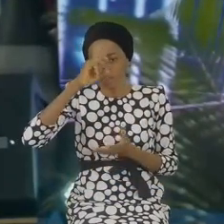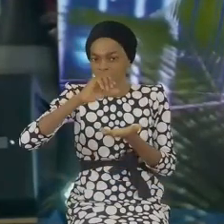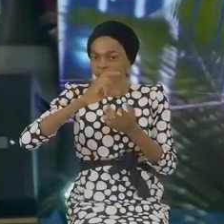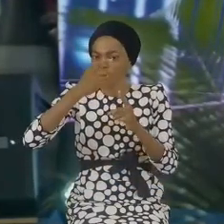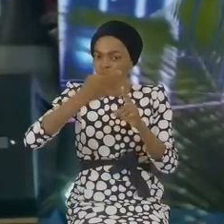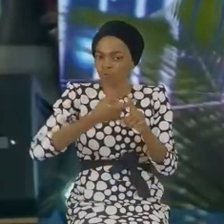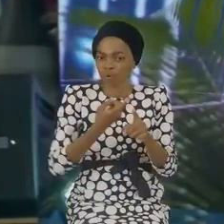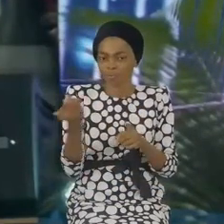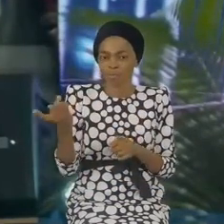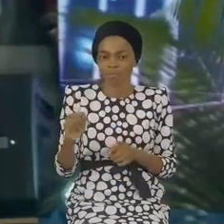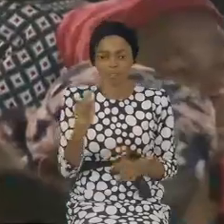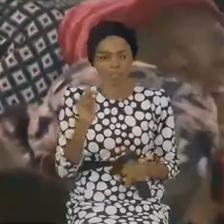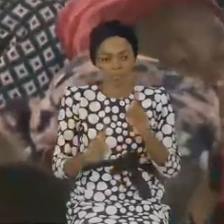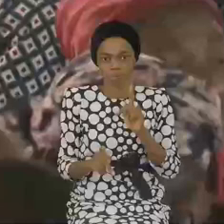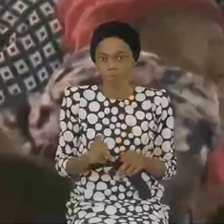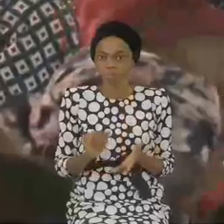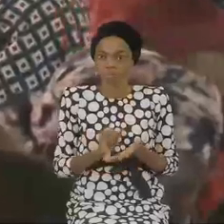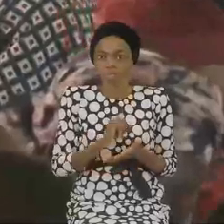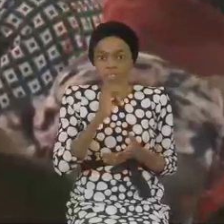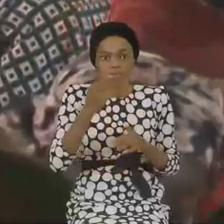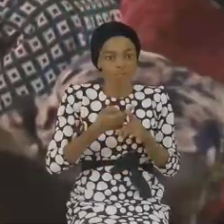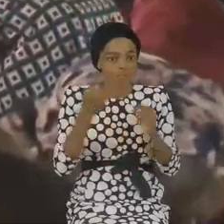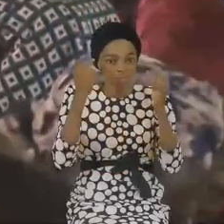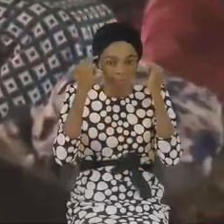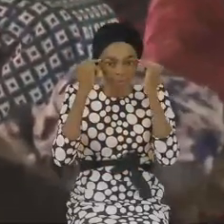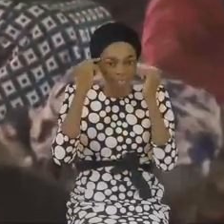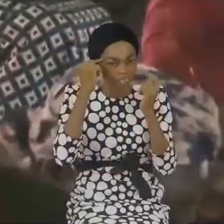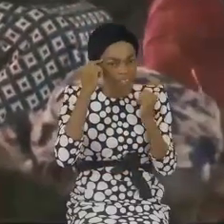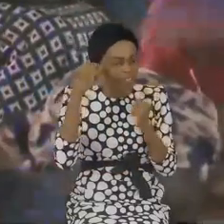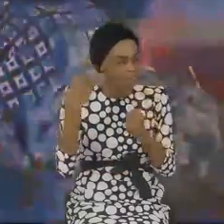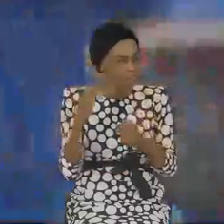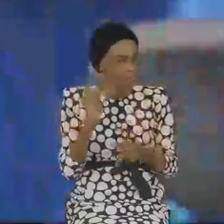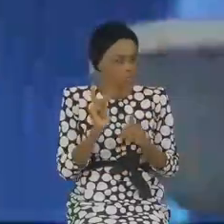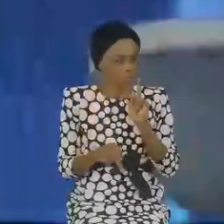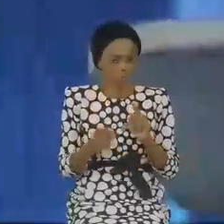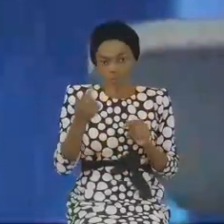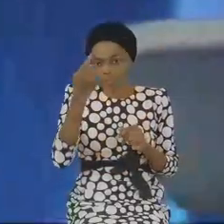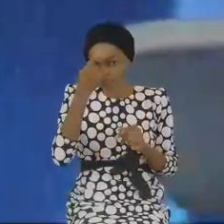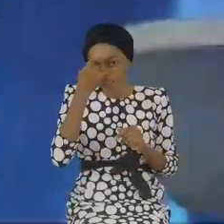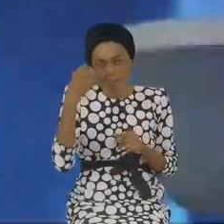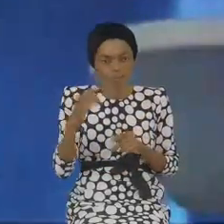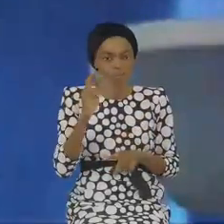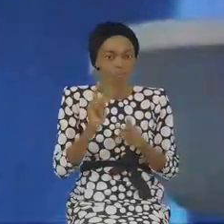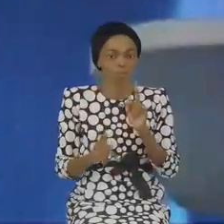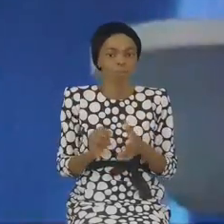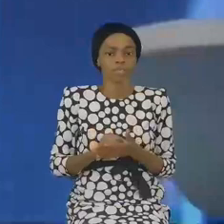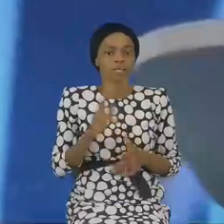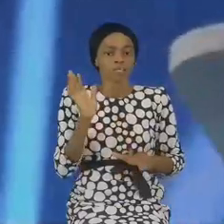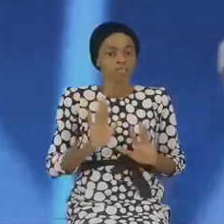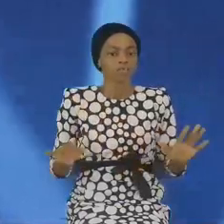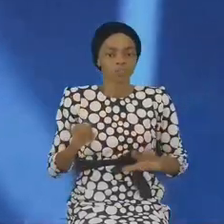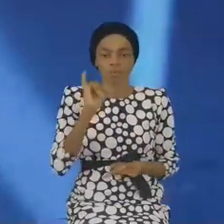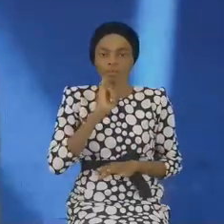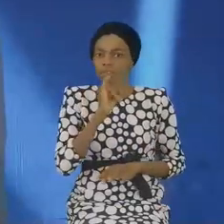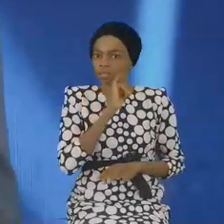peuple, c'est-à-dire de l'esprit du peuple. Vous savez, les enfants d'Israël, c'est vrai qu'ils étaient sortis